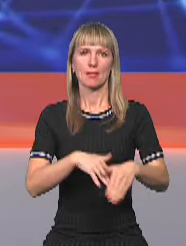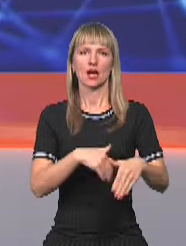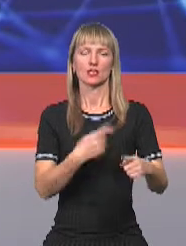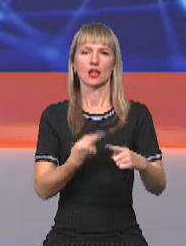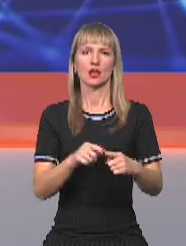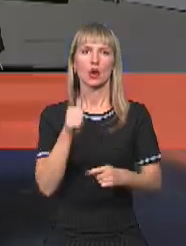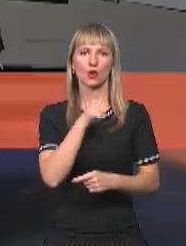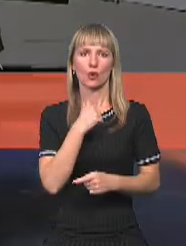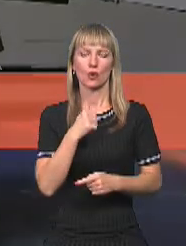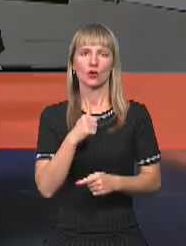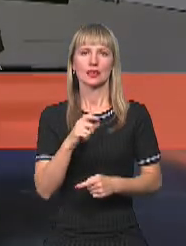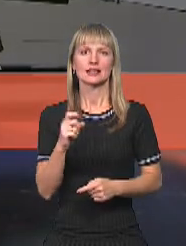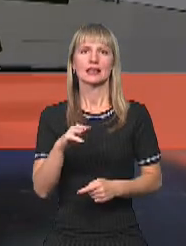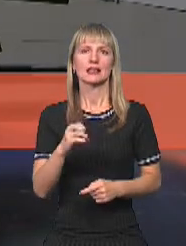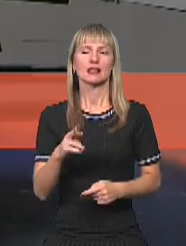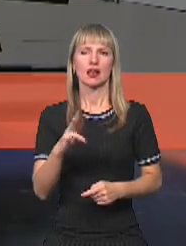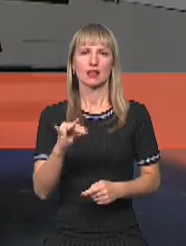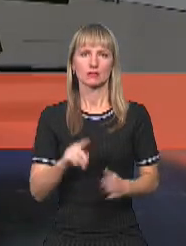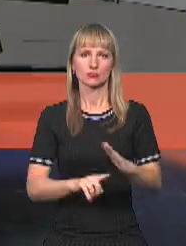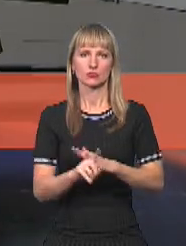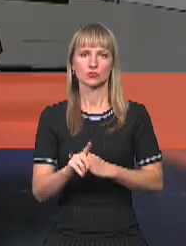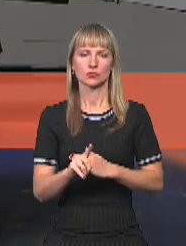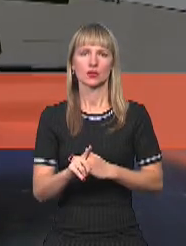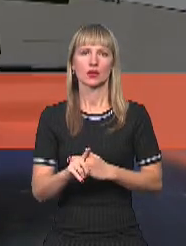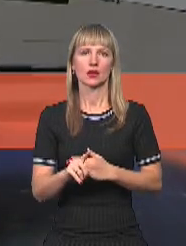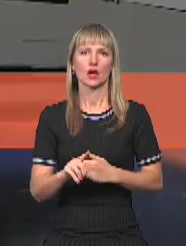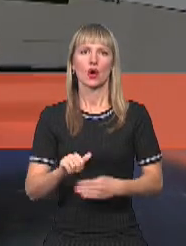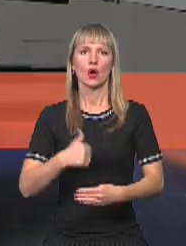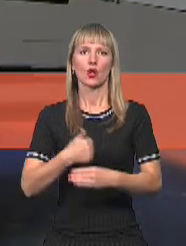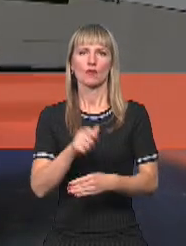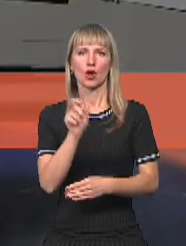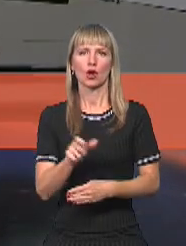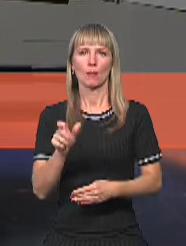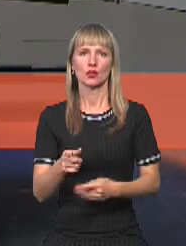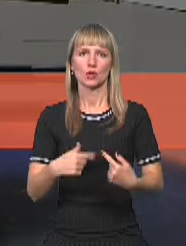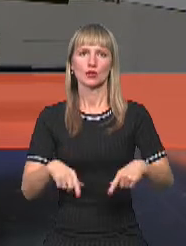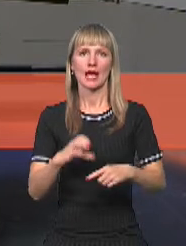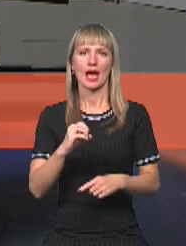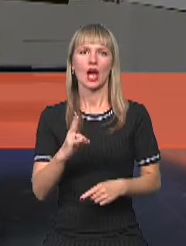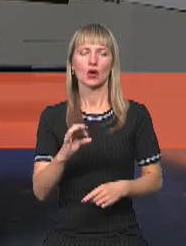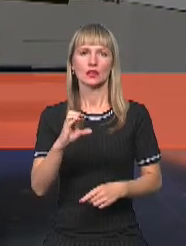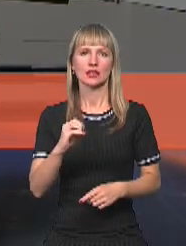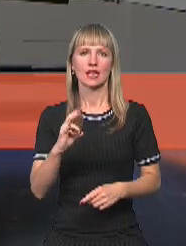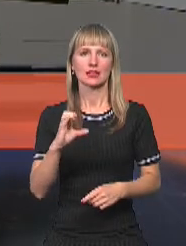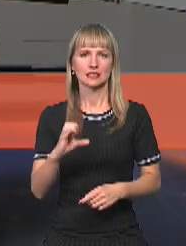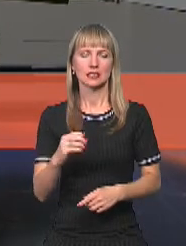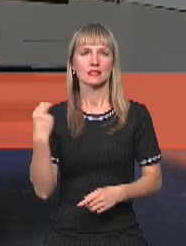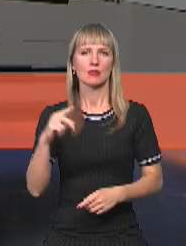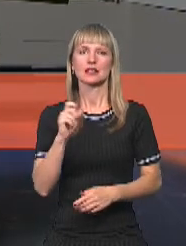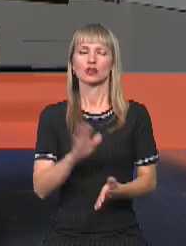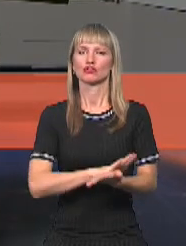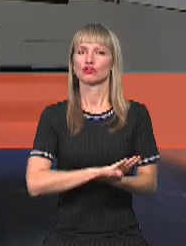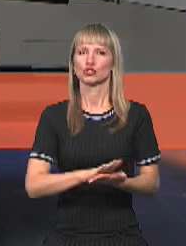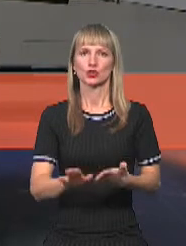року. З Тетяни почнемо. Тетяна Жавжарова, «Екосенс», голова громадської організації «Екосенс» і керівниця проєкту «Запоріжжя за чисту